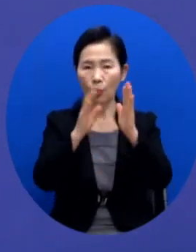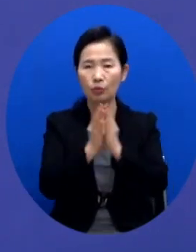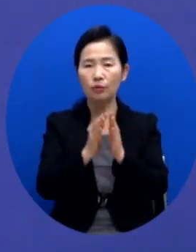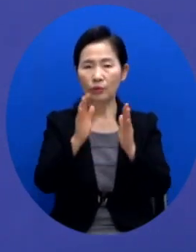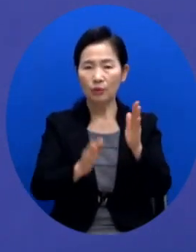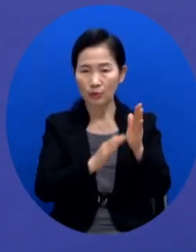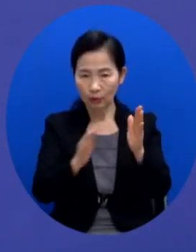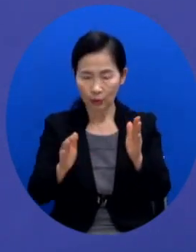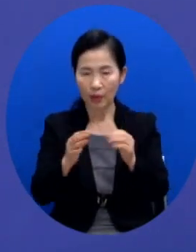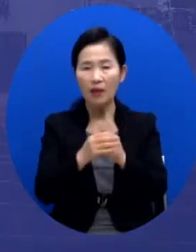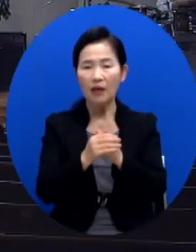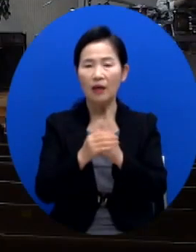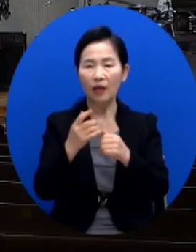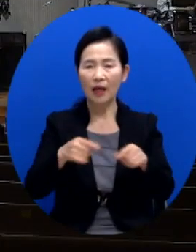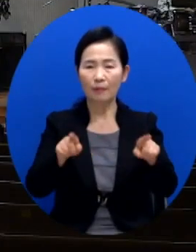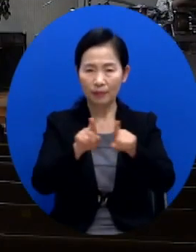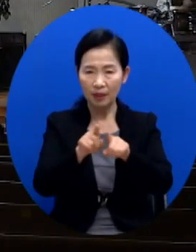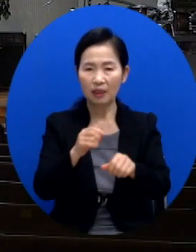송구영신 예배를 드렸습니다.